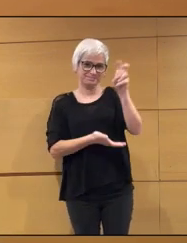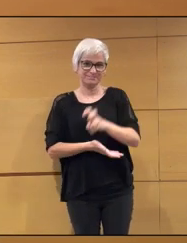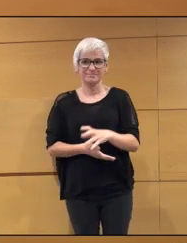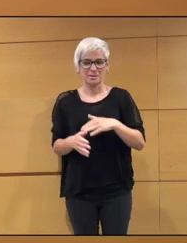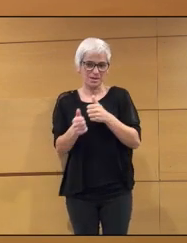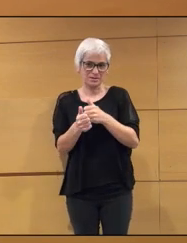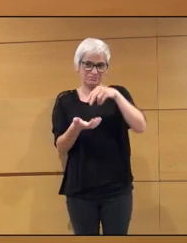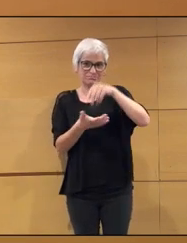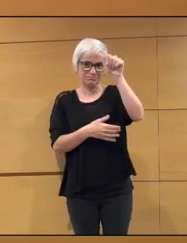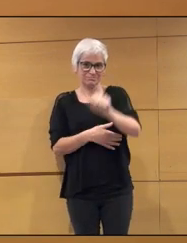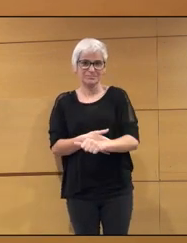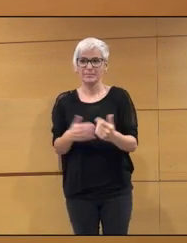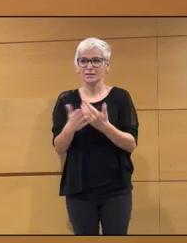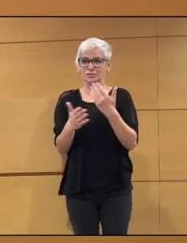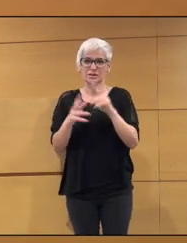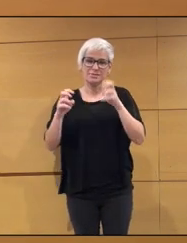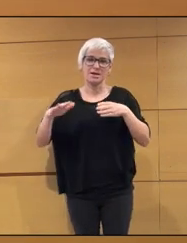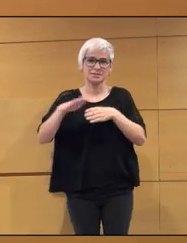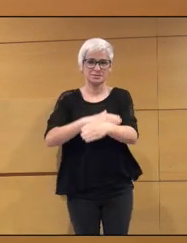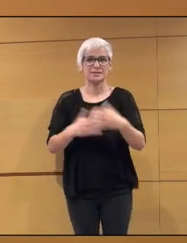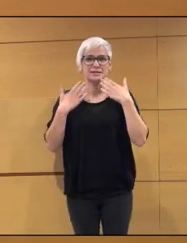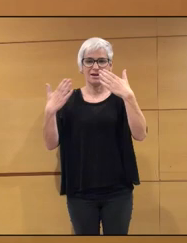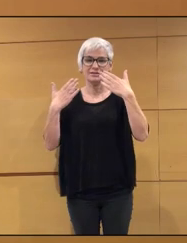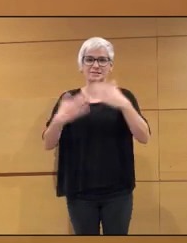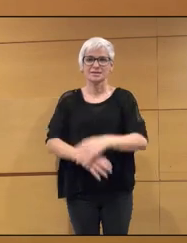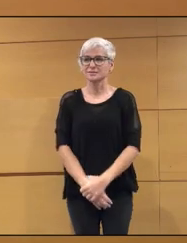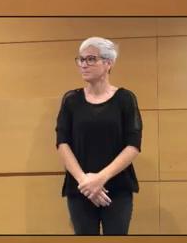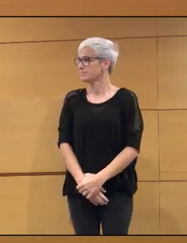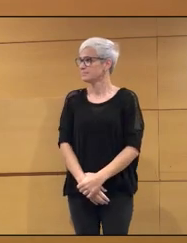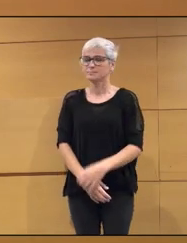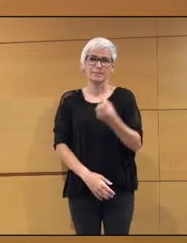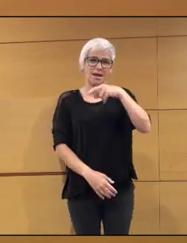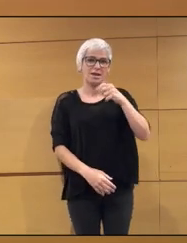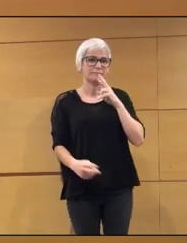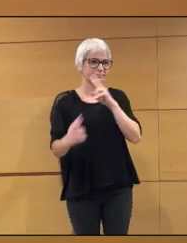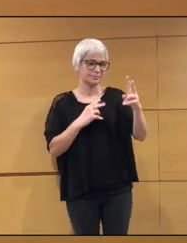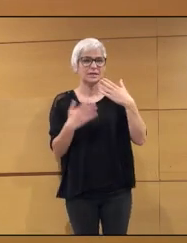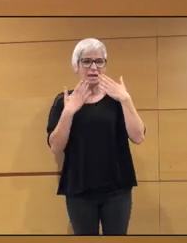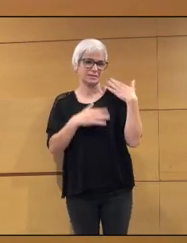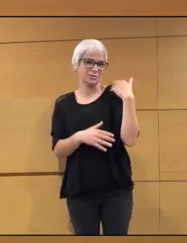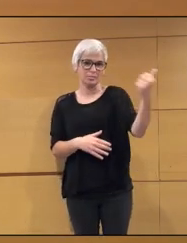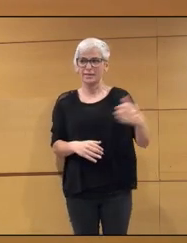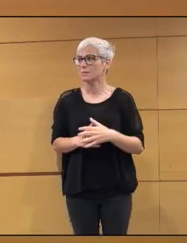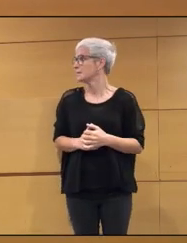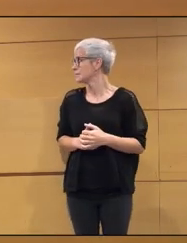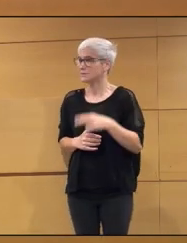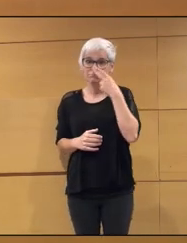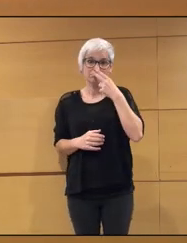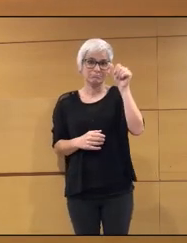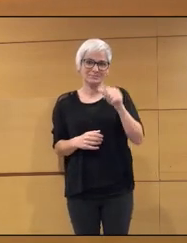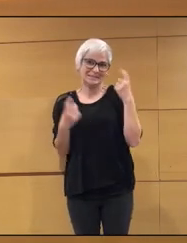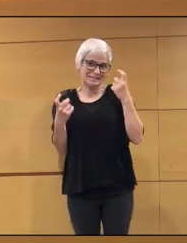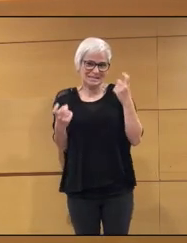per acompanyar-nos en aquest camí de l'accessibilitat. Gràcies. Moltes gràcies a vosaltres per convidar-nos. Això que sigui super, super interessant, ho